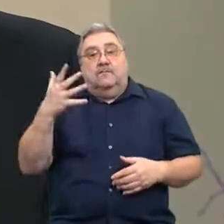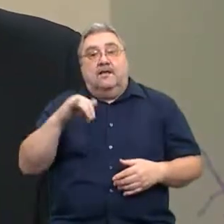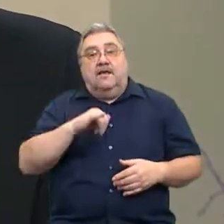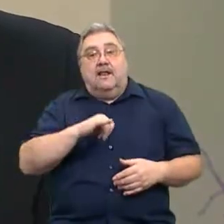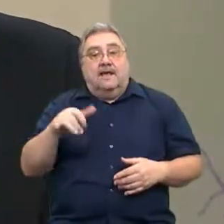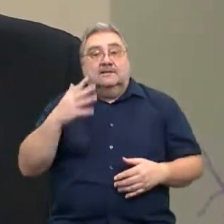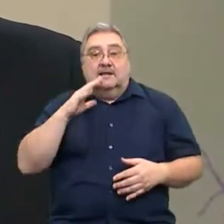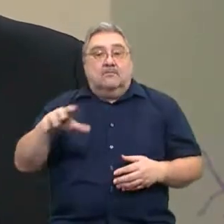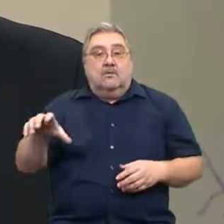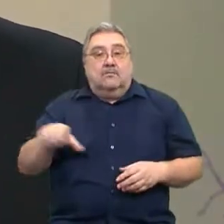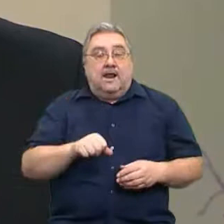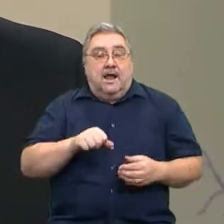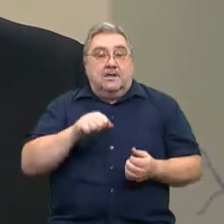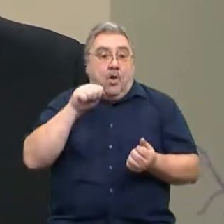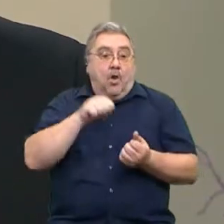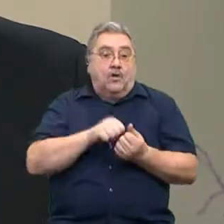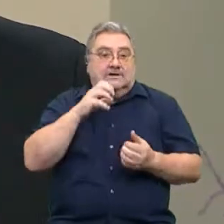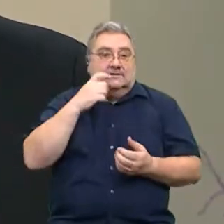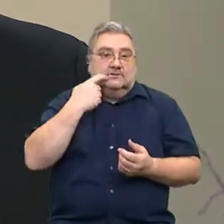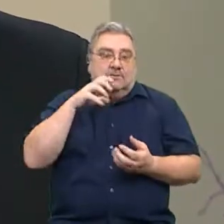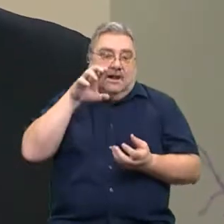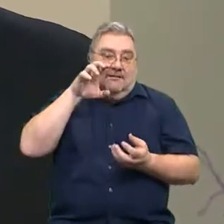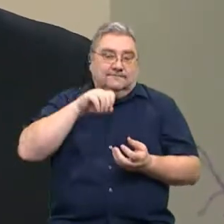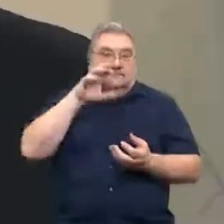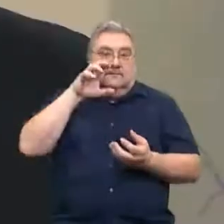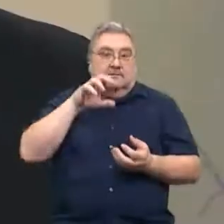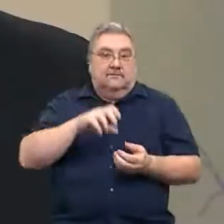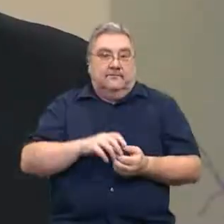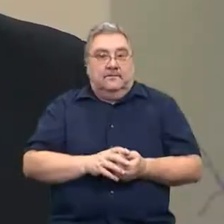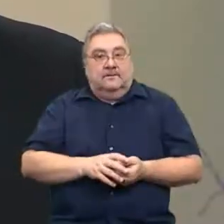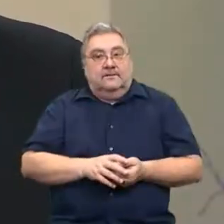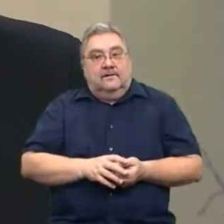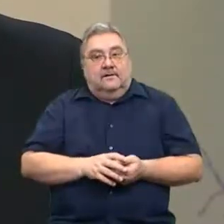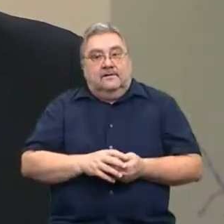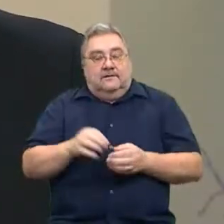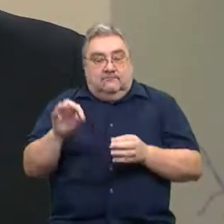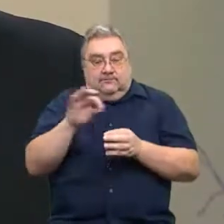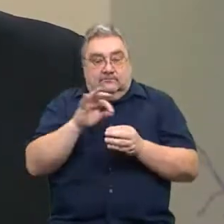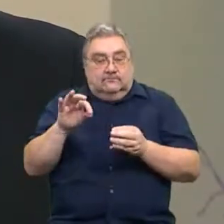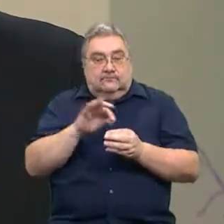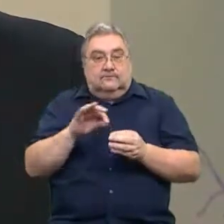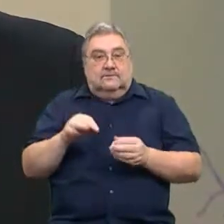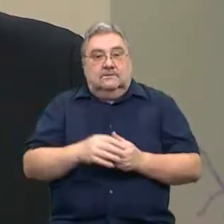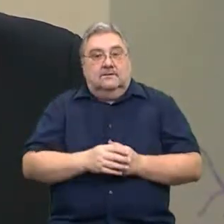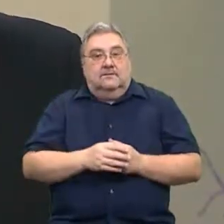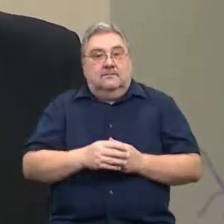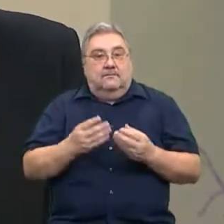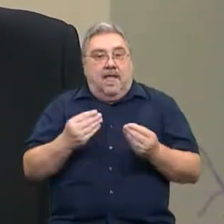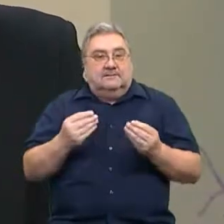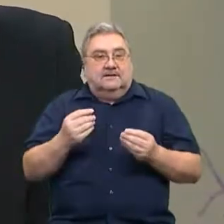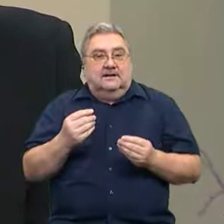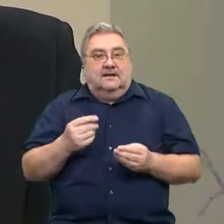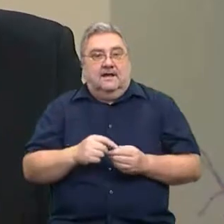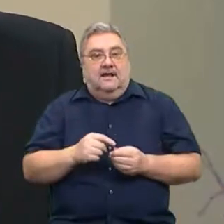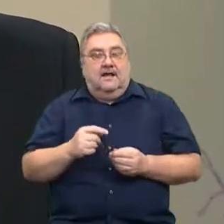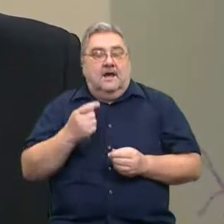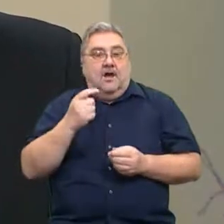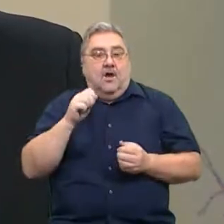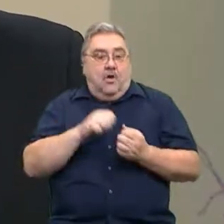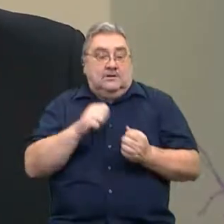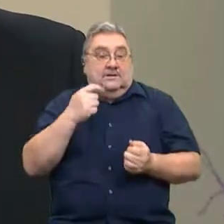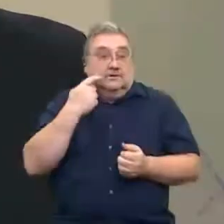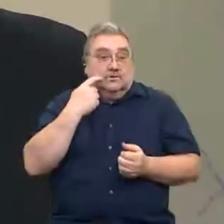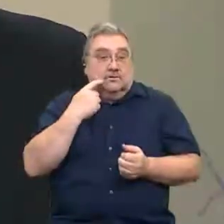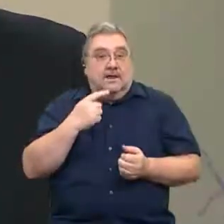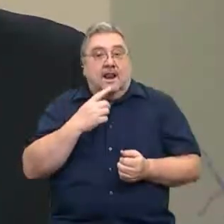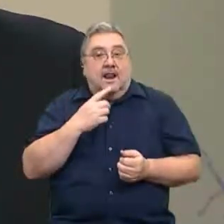nebudou brát takové ty klasické otisky, jak známe z ordinací, že se lžička vyplní nějakou v úzovkách plastelínou pro toho pacienta, otiskne se ta